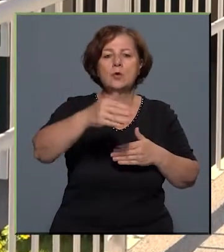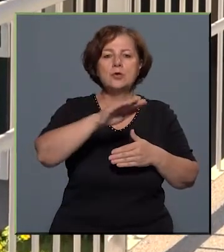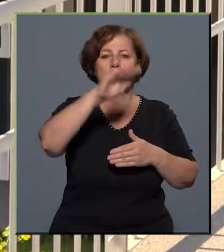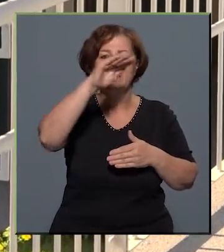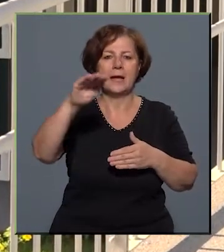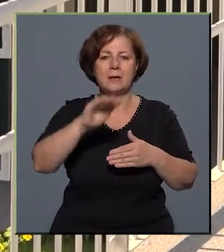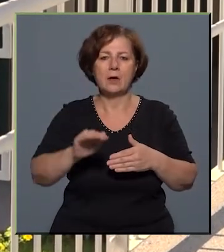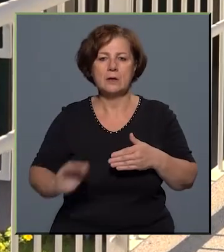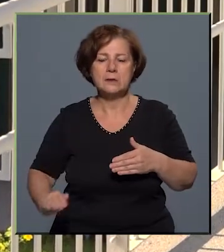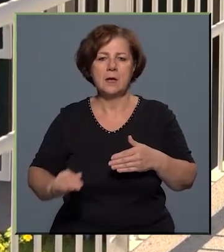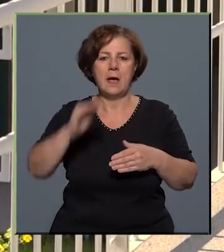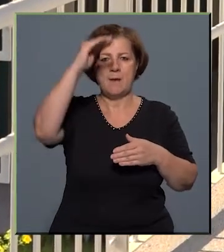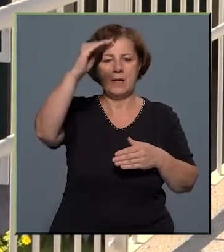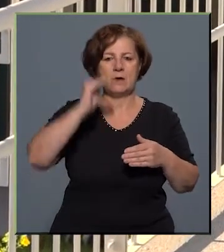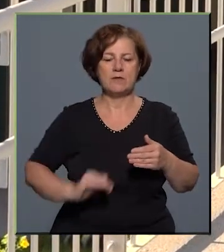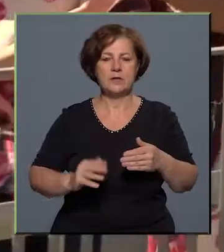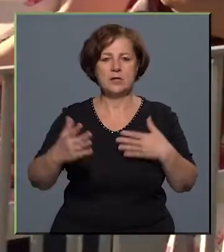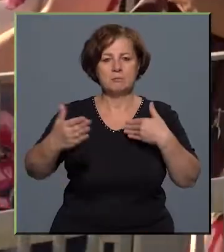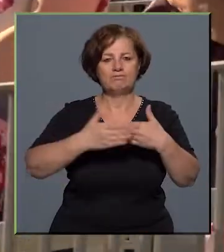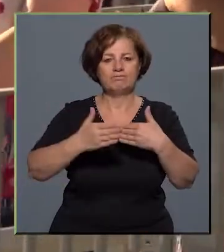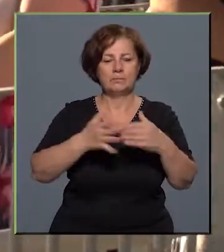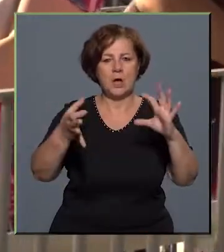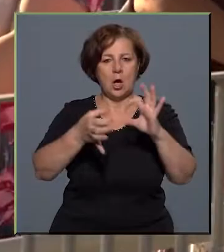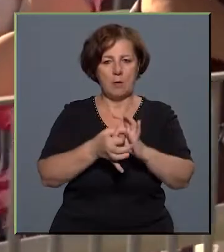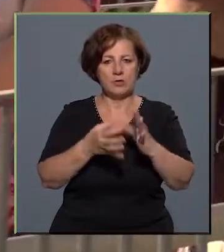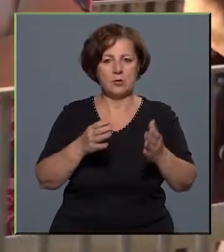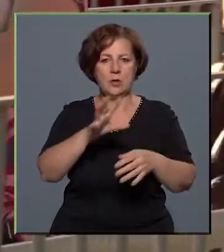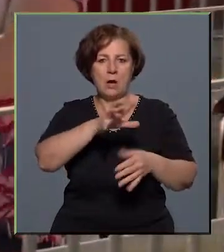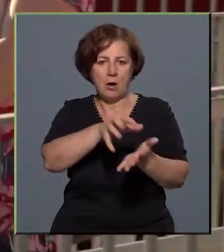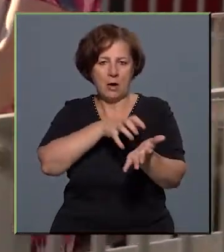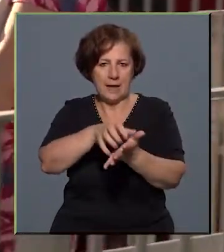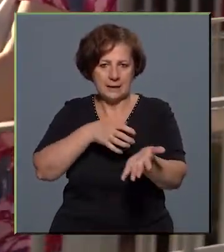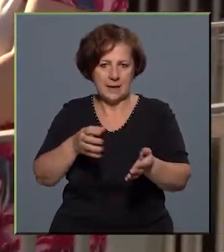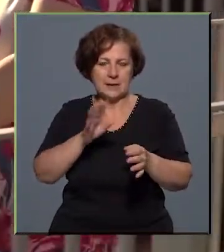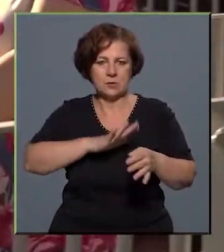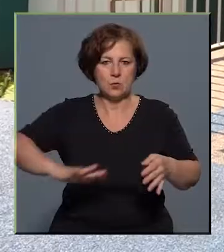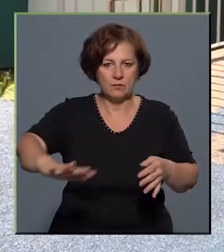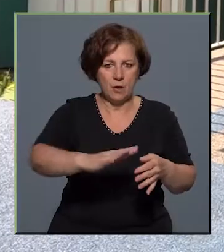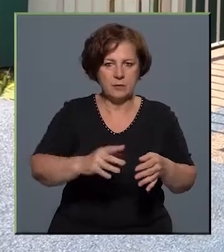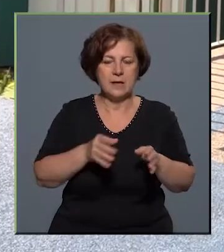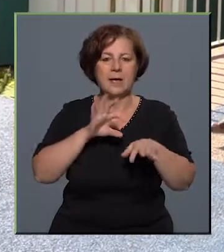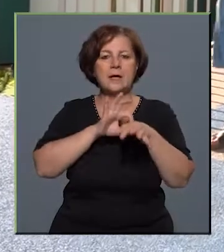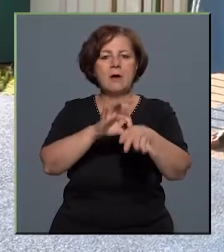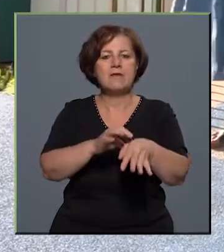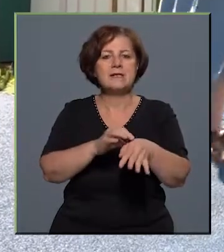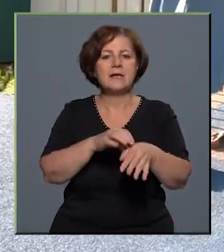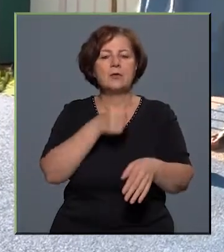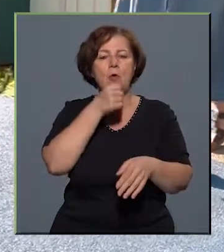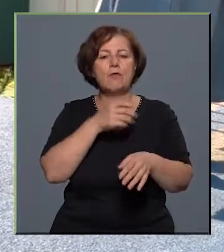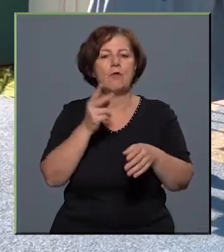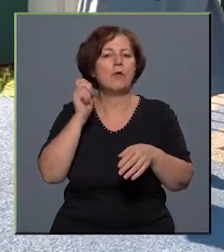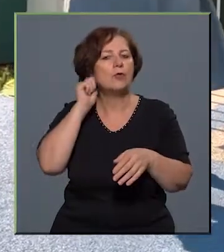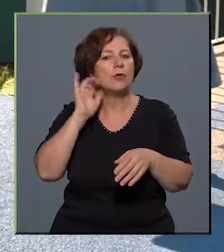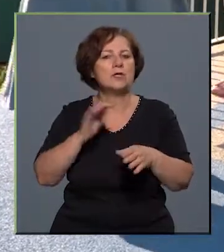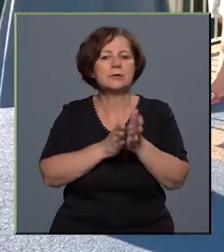az emeleten is és a földszinten is közvetlenül kapcsolódnak a kerthez, az udvarhoz. Ennek a vezető óvónő is nagyon örült, hogy még az